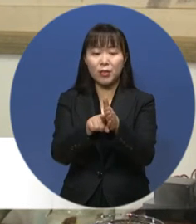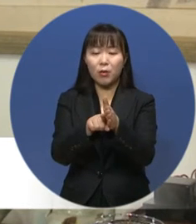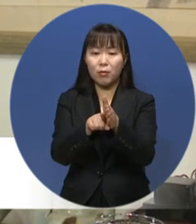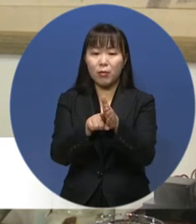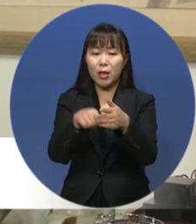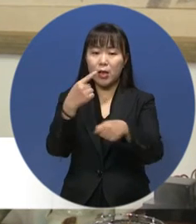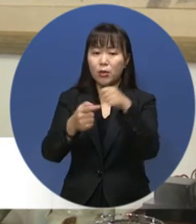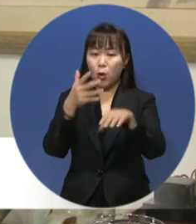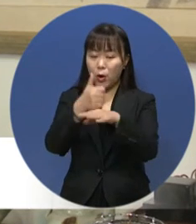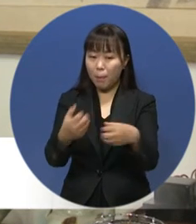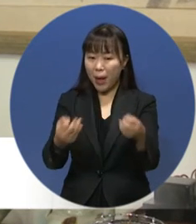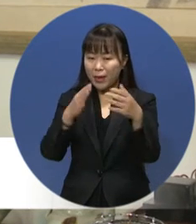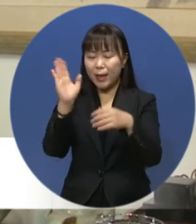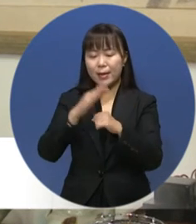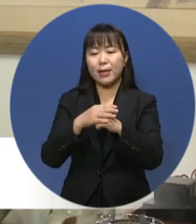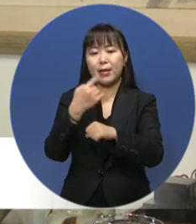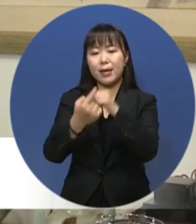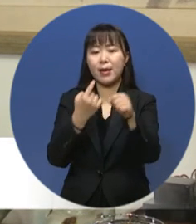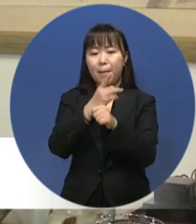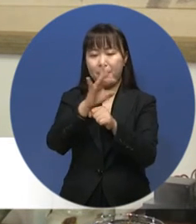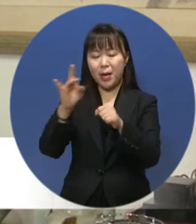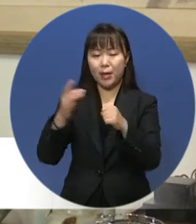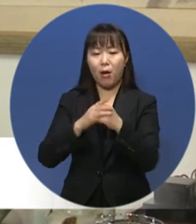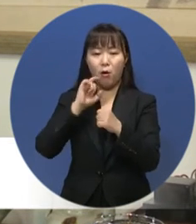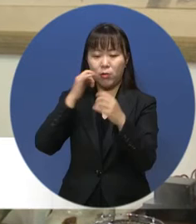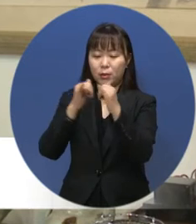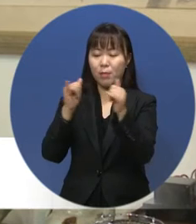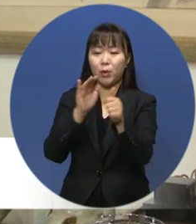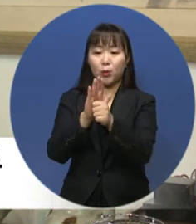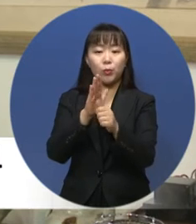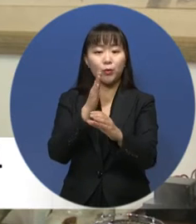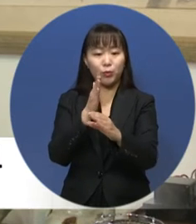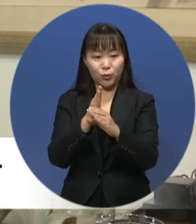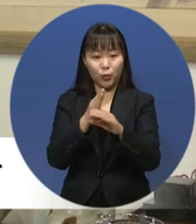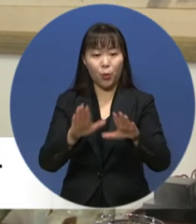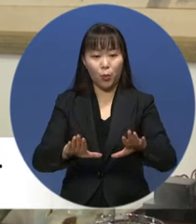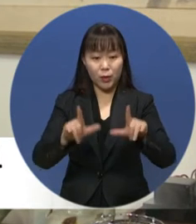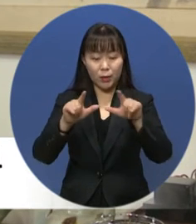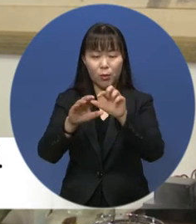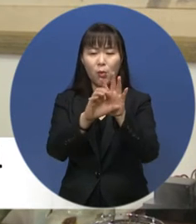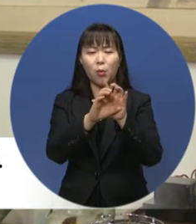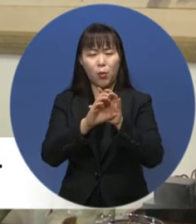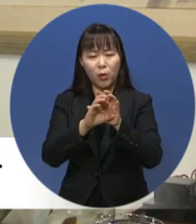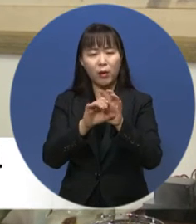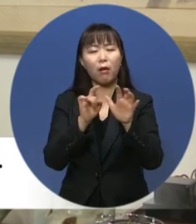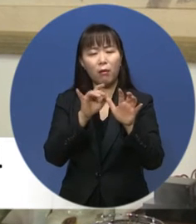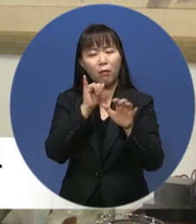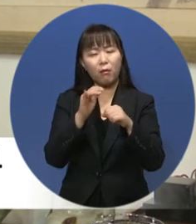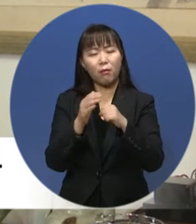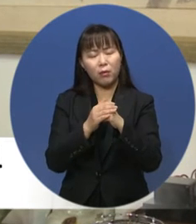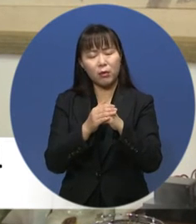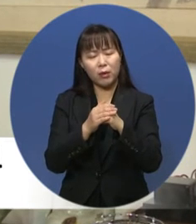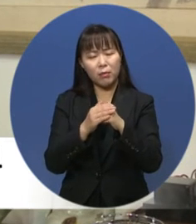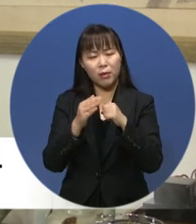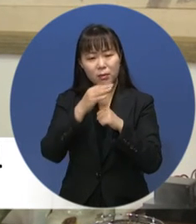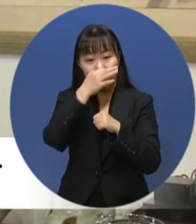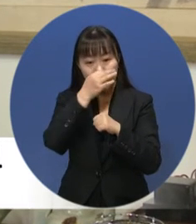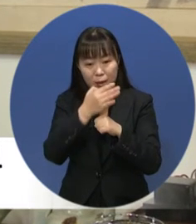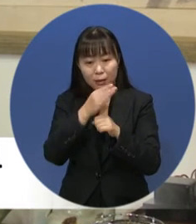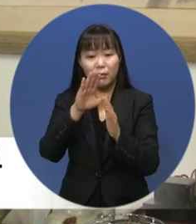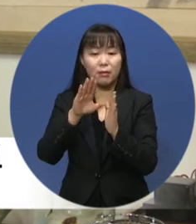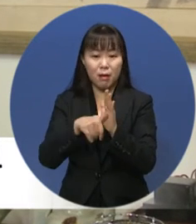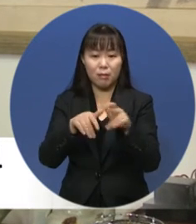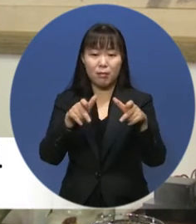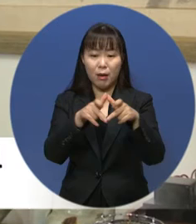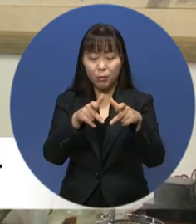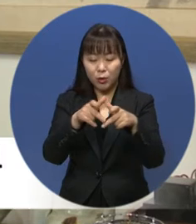숙련회 대신 매년 뭐 소외계층을 돕고 있는데요. 올해는 코로나도 있고 그리고 또 이 힘든